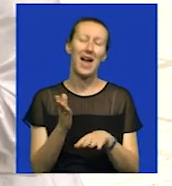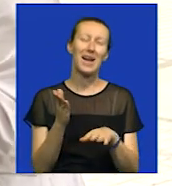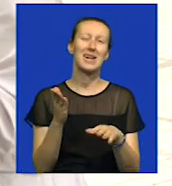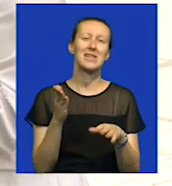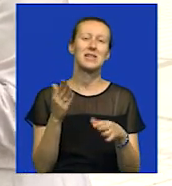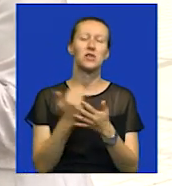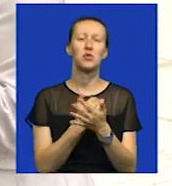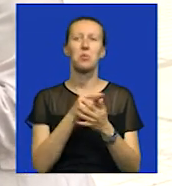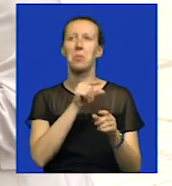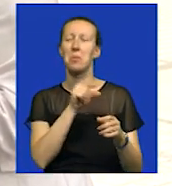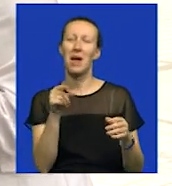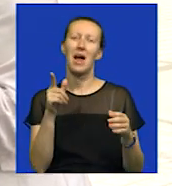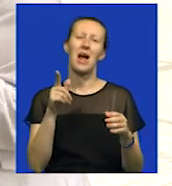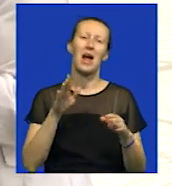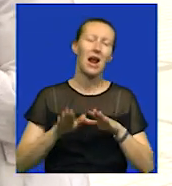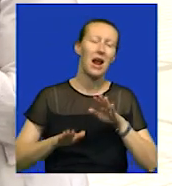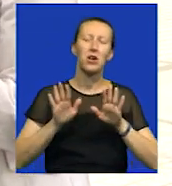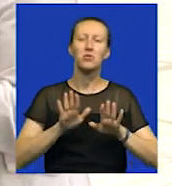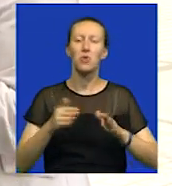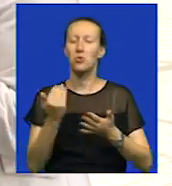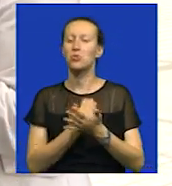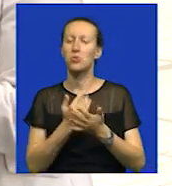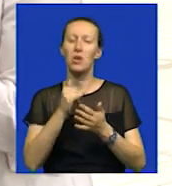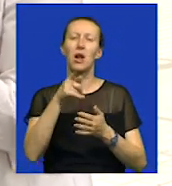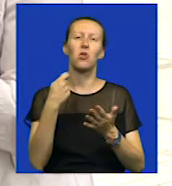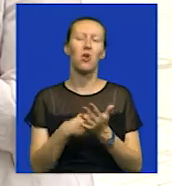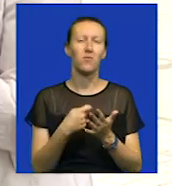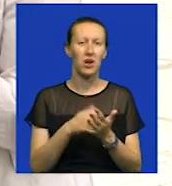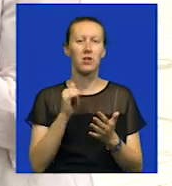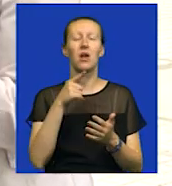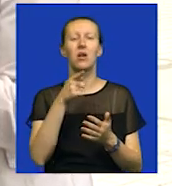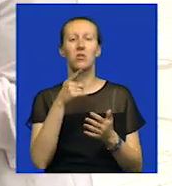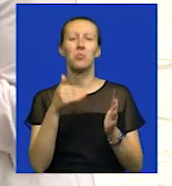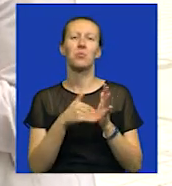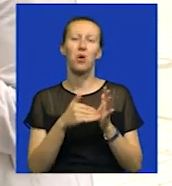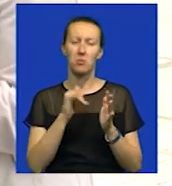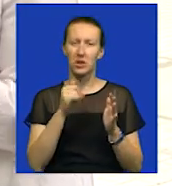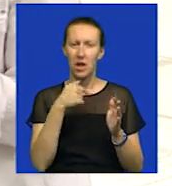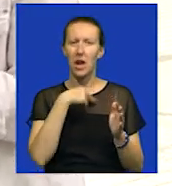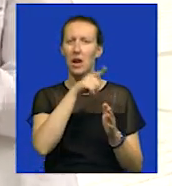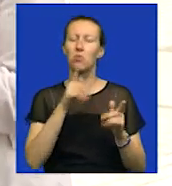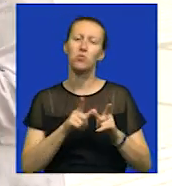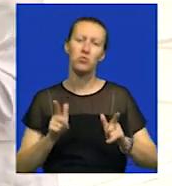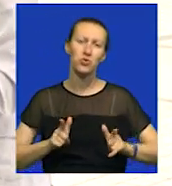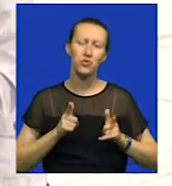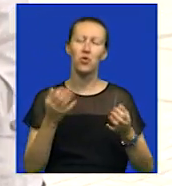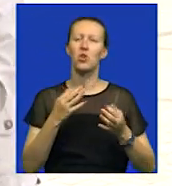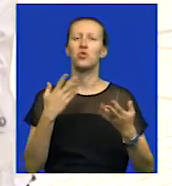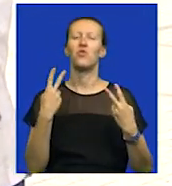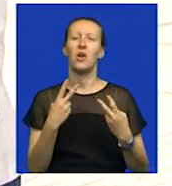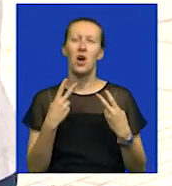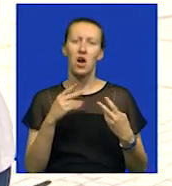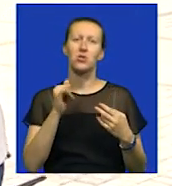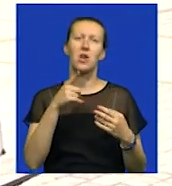bimo rekli, gredu pomalo četveronoške. Da li je to vridno, da li je to potreba, da li nam to u životu ništa